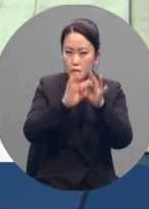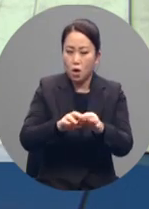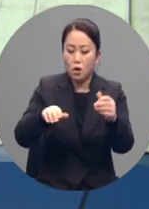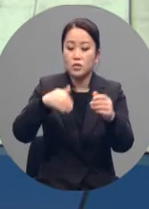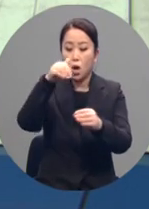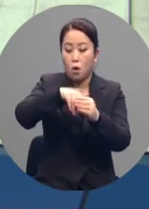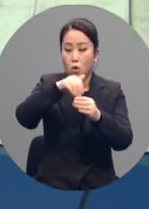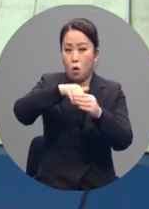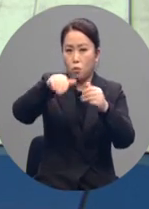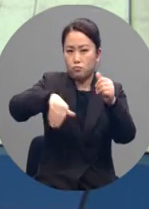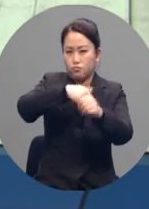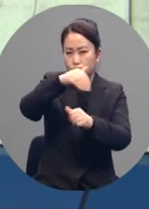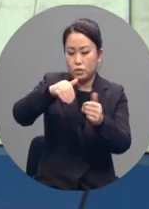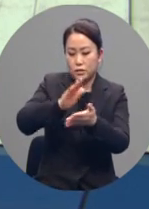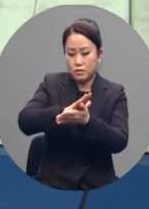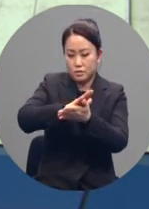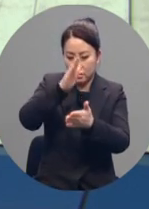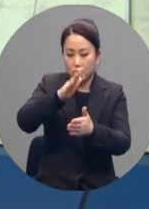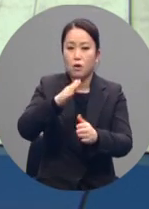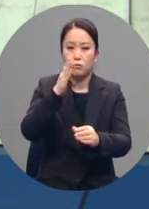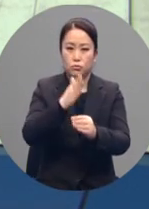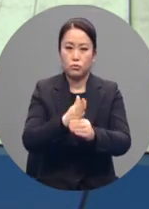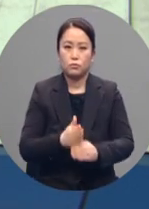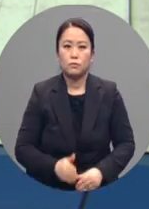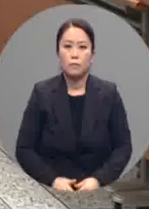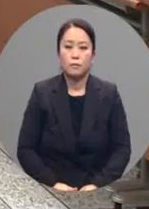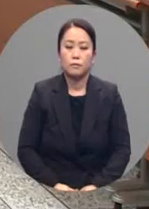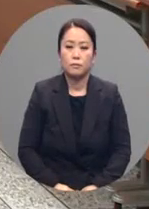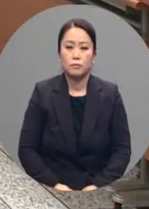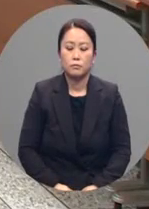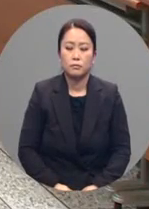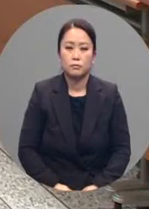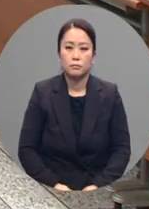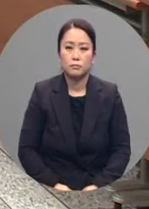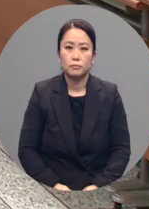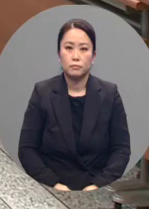첫 소식은 민성빈 기자가 보도합니다.